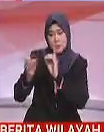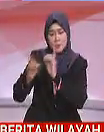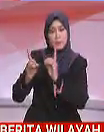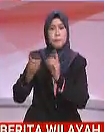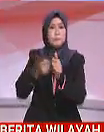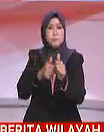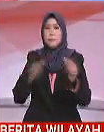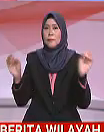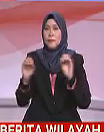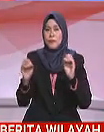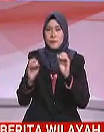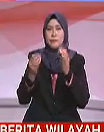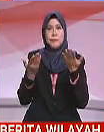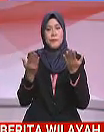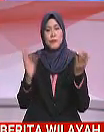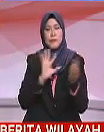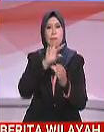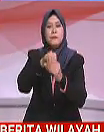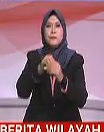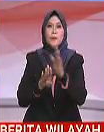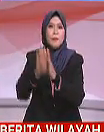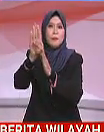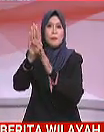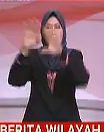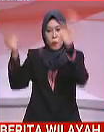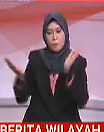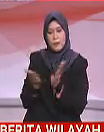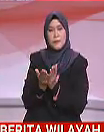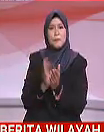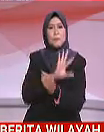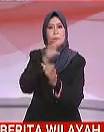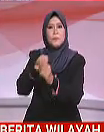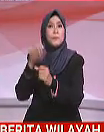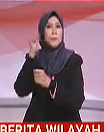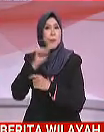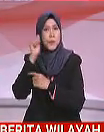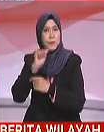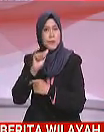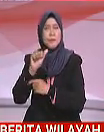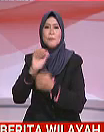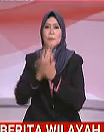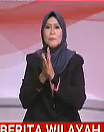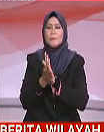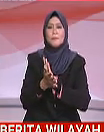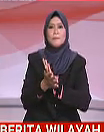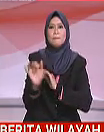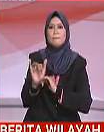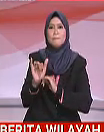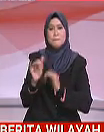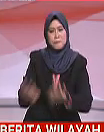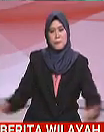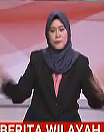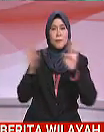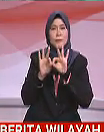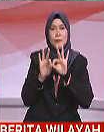tidak ketinggalan dalam arus pemodenan global sekaligus memastikan penglibatan golongan wanita sebagai salah satu komponen